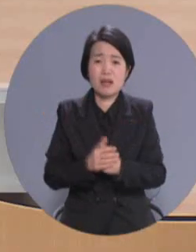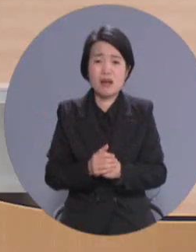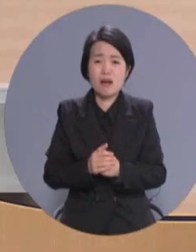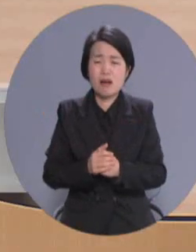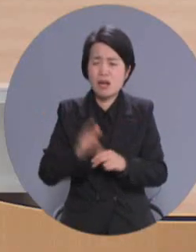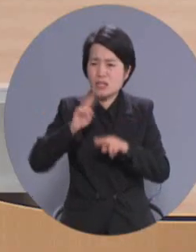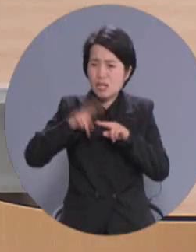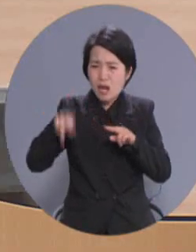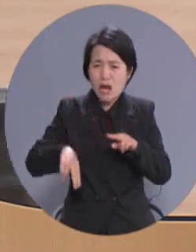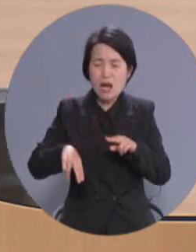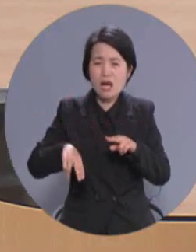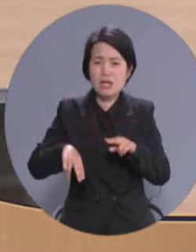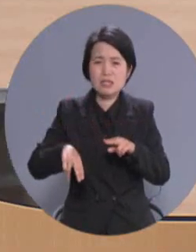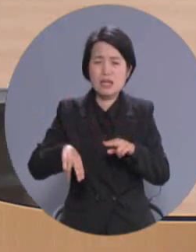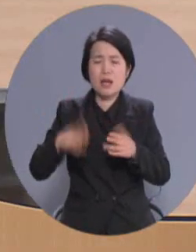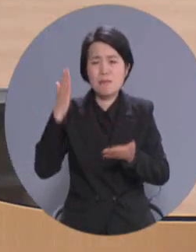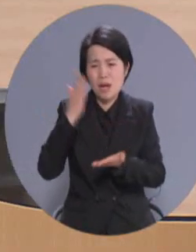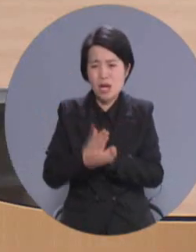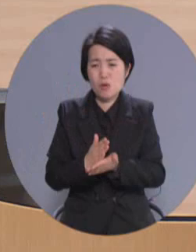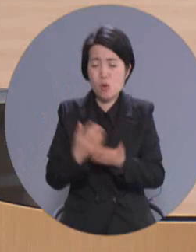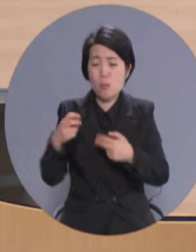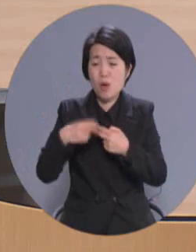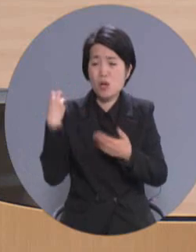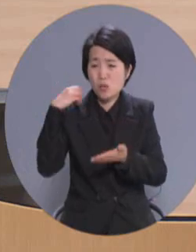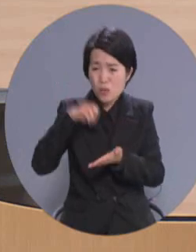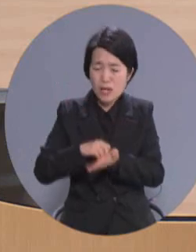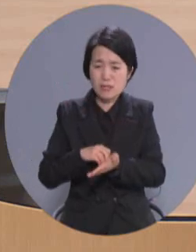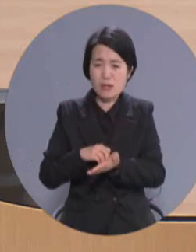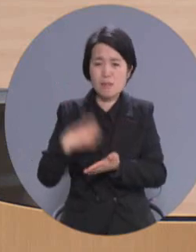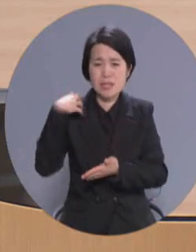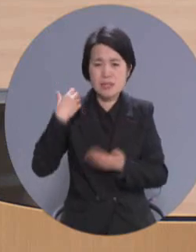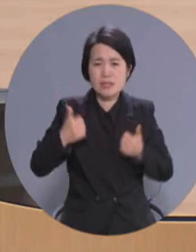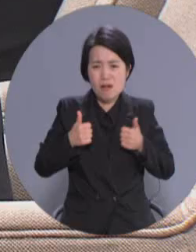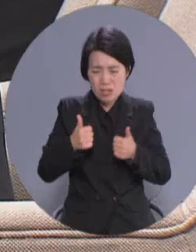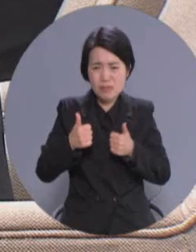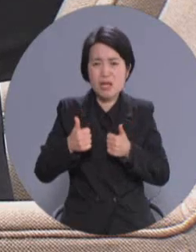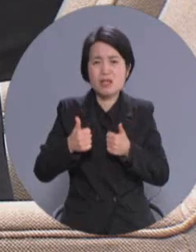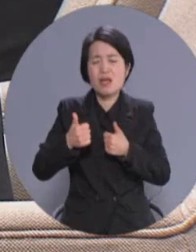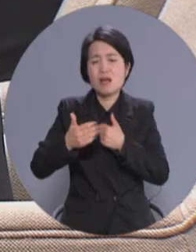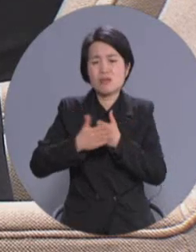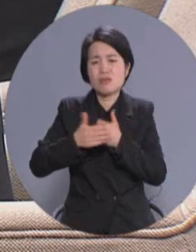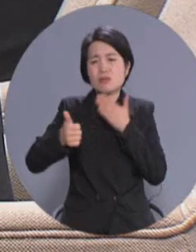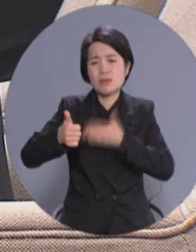집단 행동을 자제하고 의료 현장에서 사회적 책무를 다해 달라고 촉구했습니다